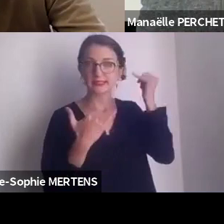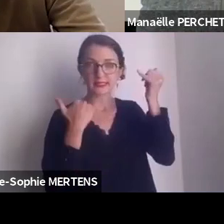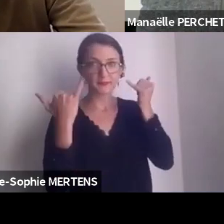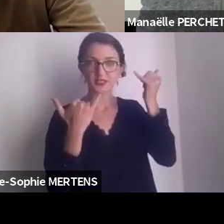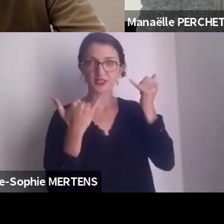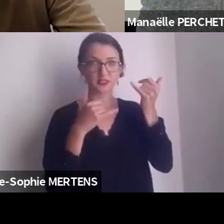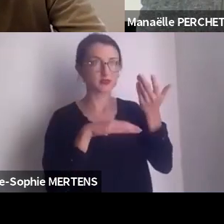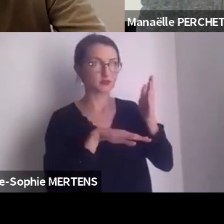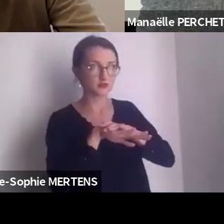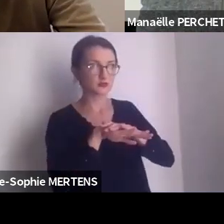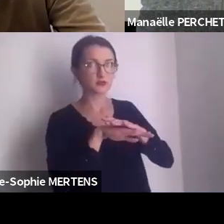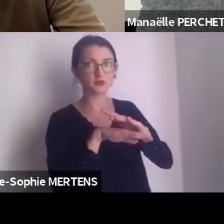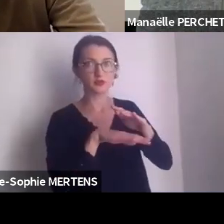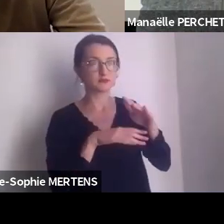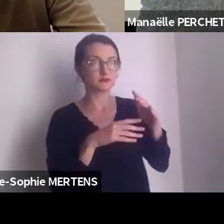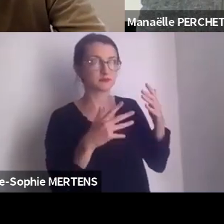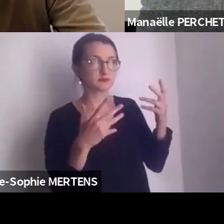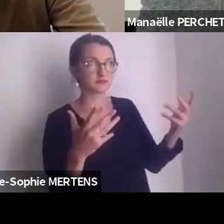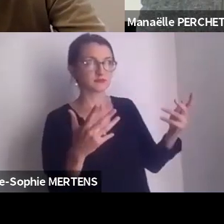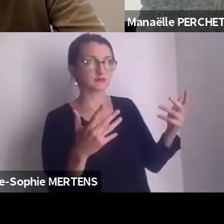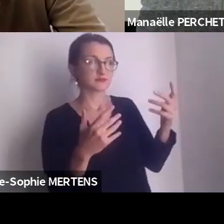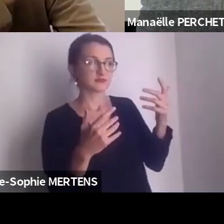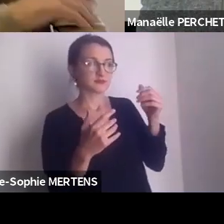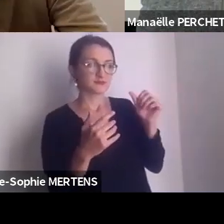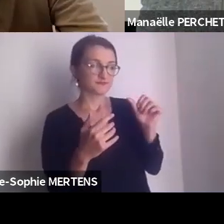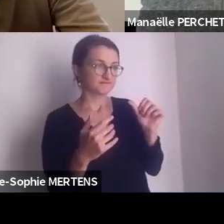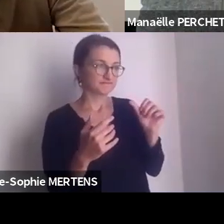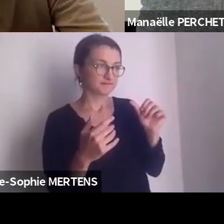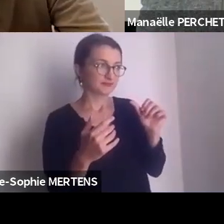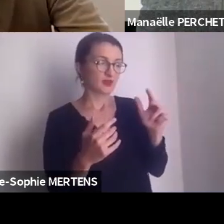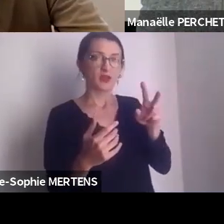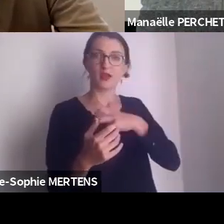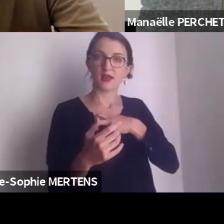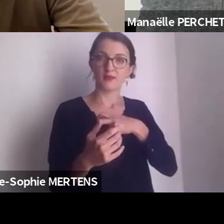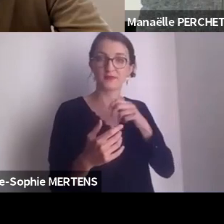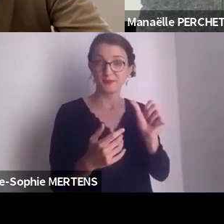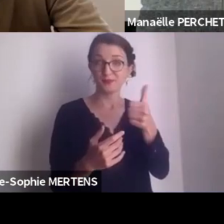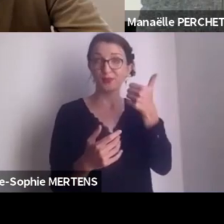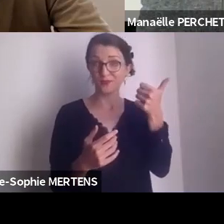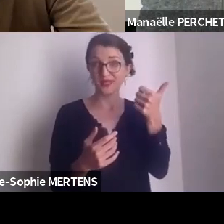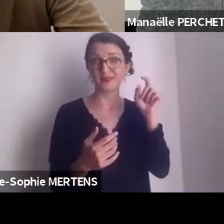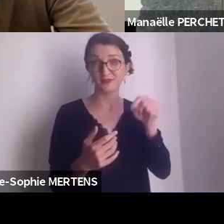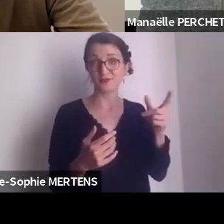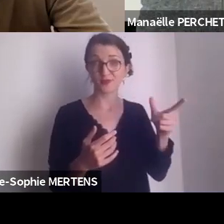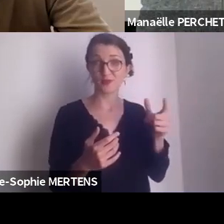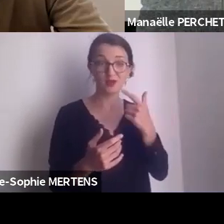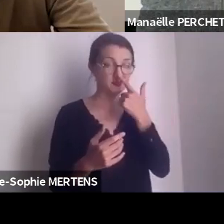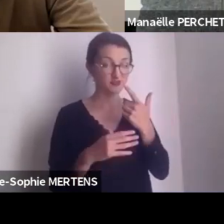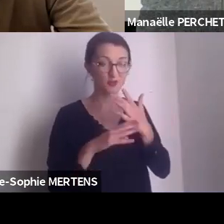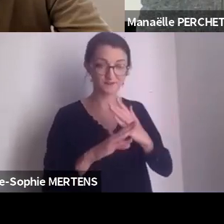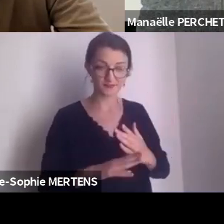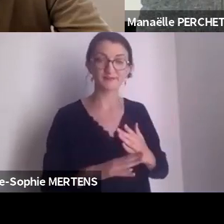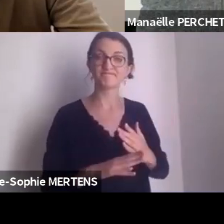pour terminer, c'est vraiment cet encouragement d'abord à prendre le temps d'accueillir et d'accepter que ce n'est pas facile